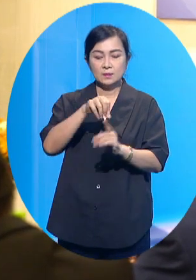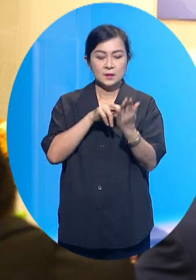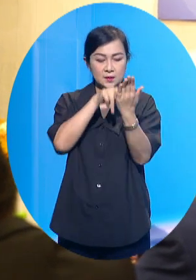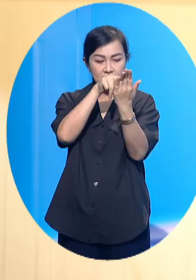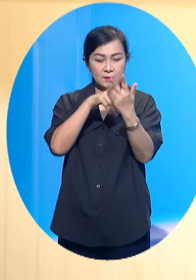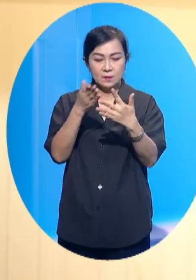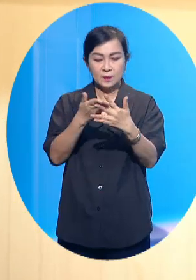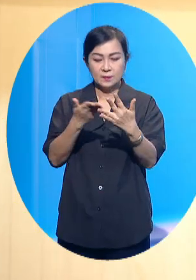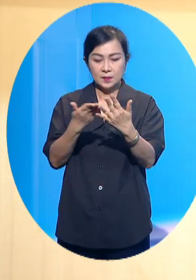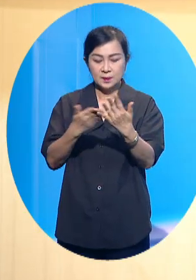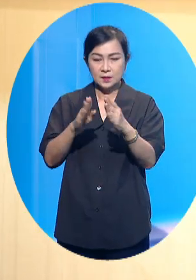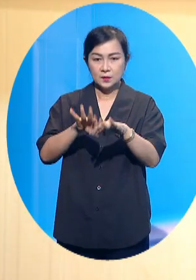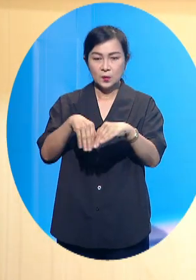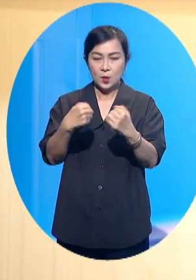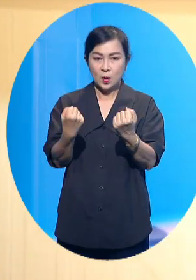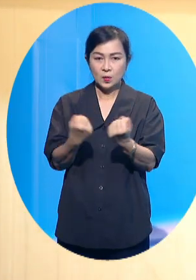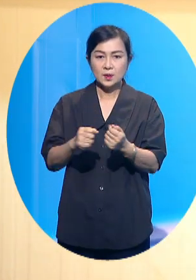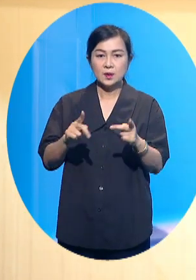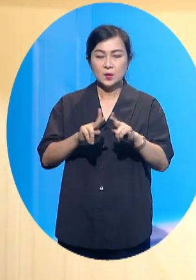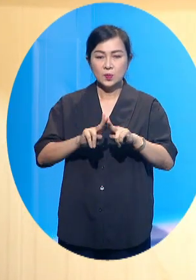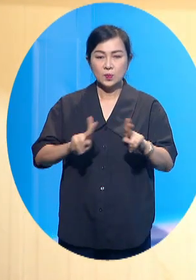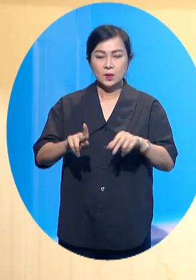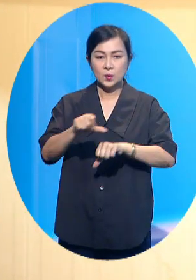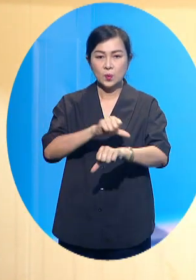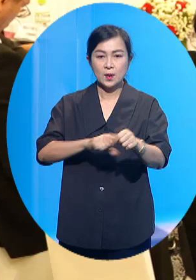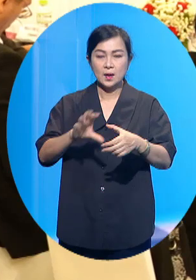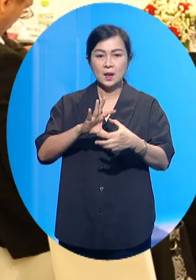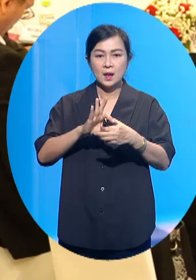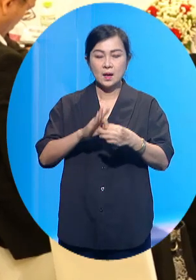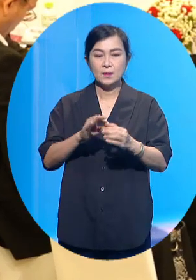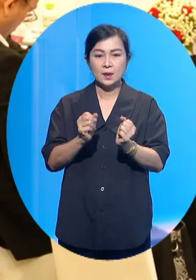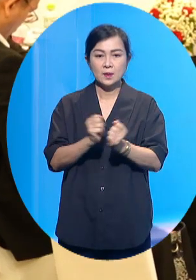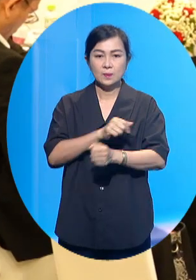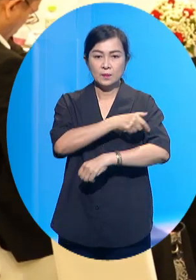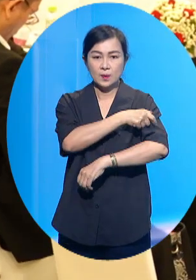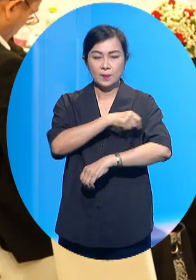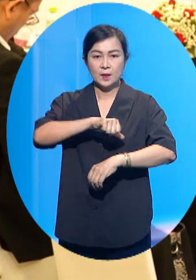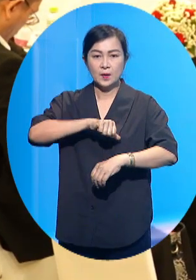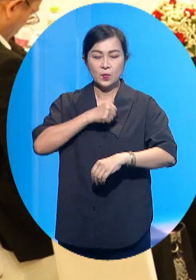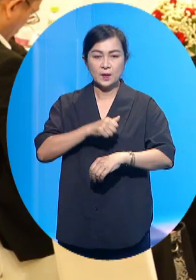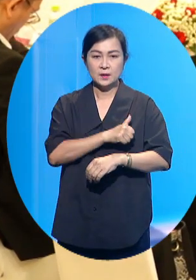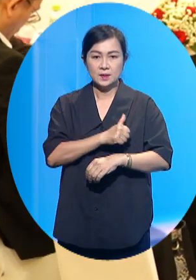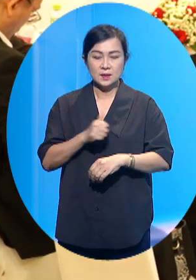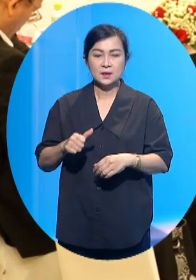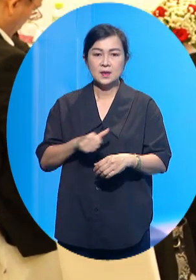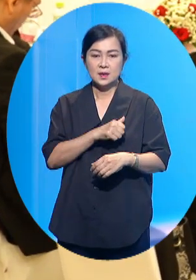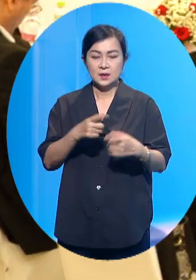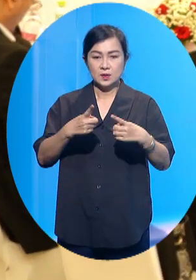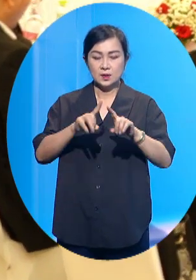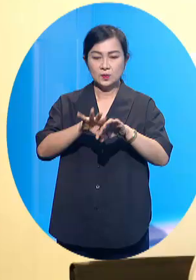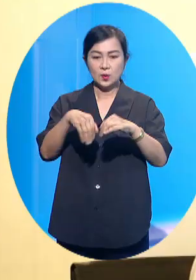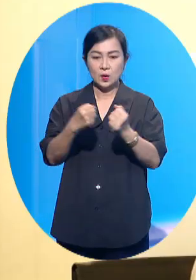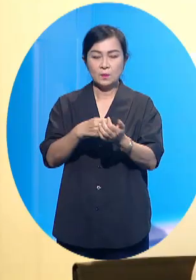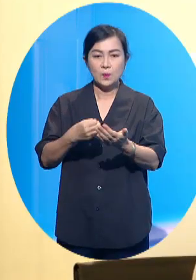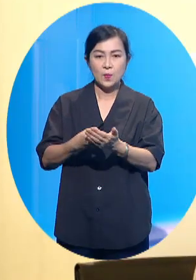cứu, phân tích, phương thức, tổ chức, lập kế hoạch thực hiện các hoạt động hợp tác để cùng nhau bảo vệ quyền của công dân, doanh nhân, tổ chức thương